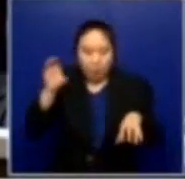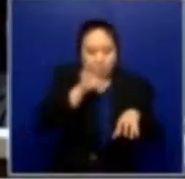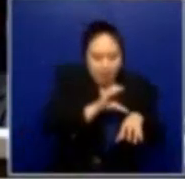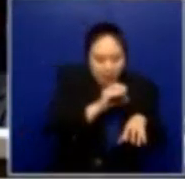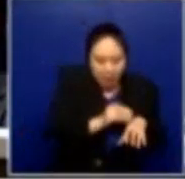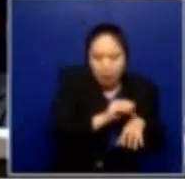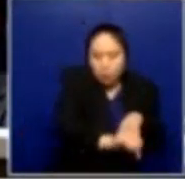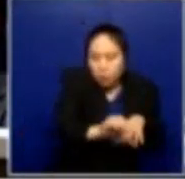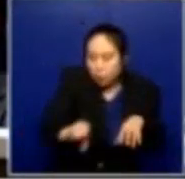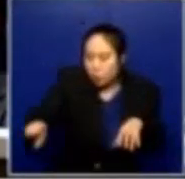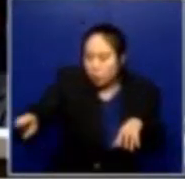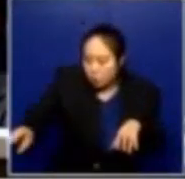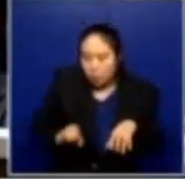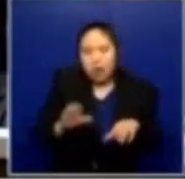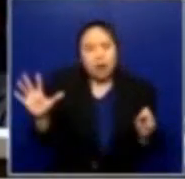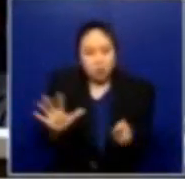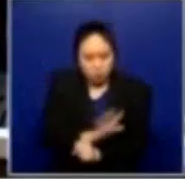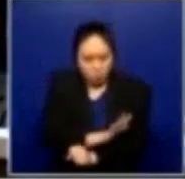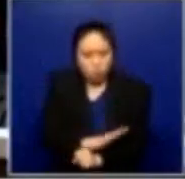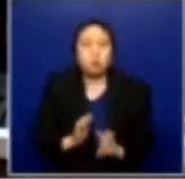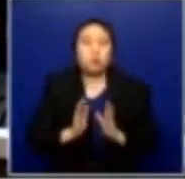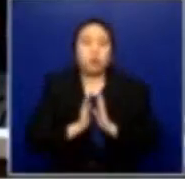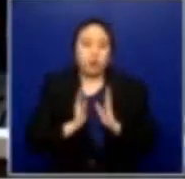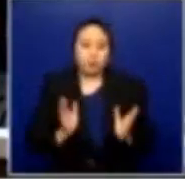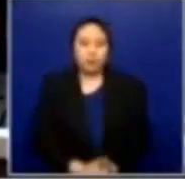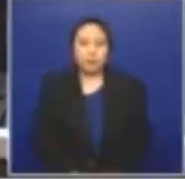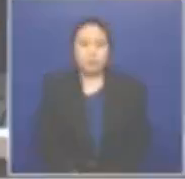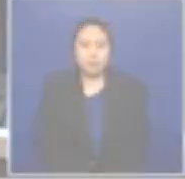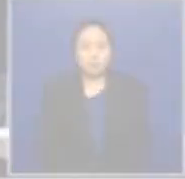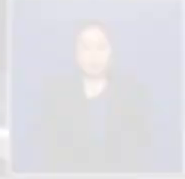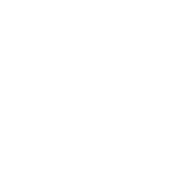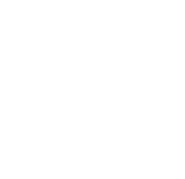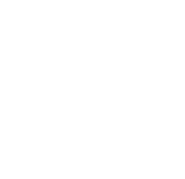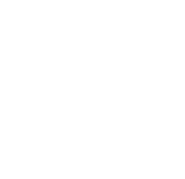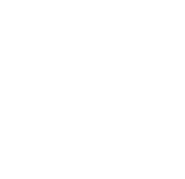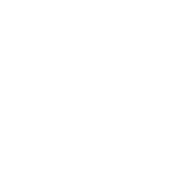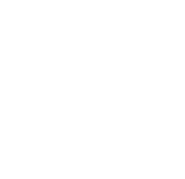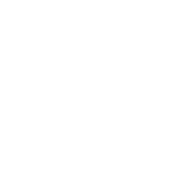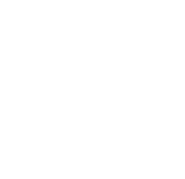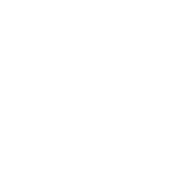ให้ท้องถิ่นแต่ละแห่งได้ครบถ้วนครับกราบขอบพระคุณท่านประธานครับ ครับขอบคุณครับ